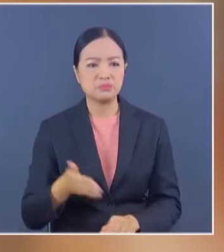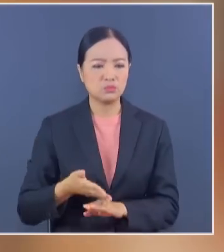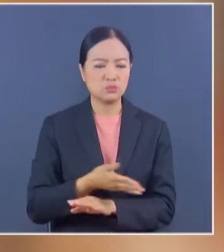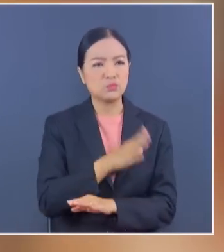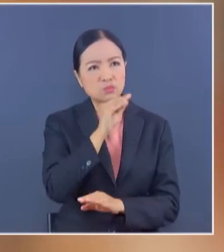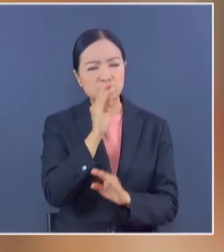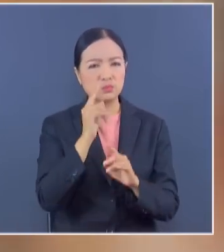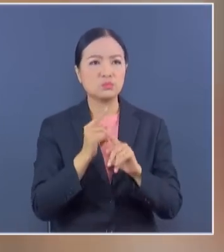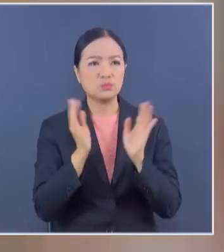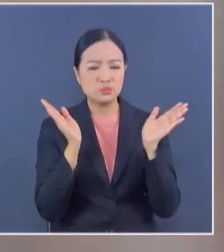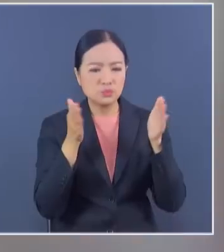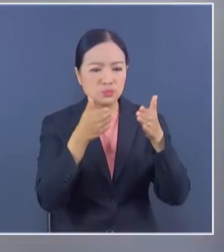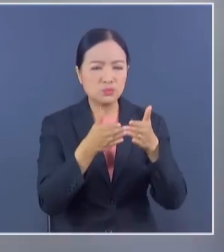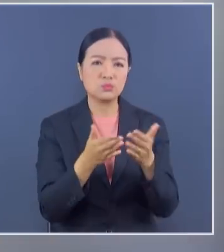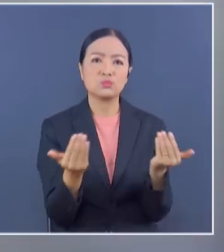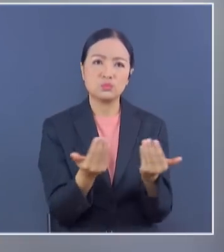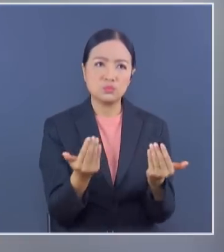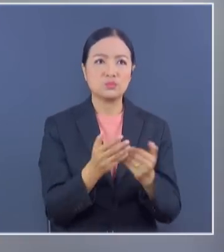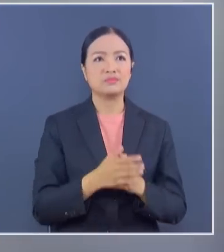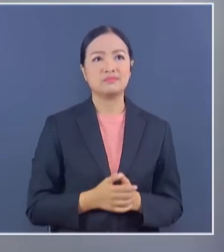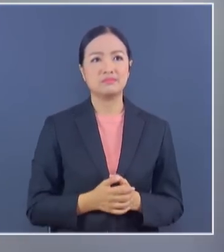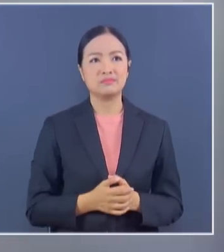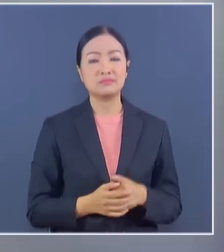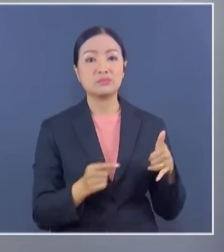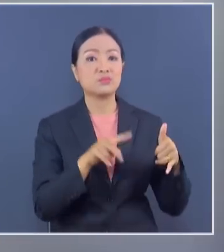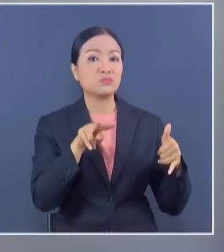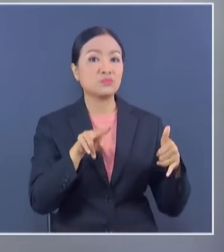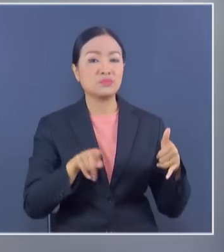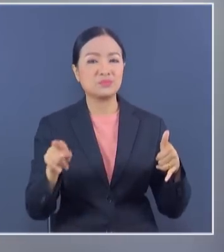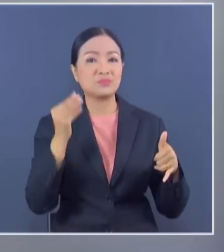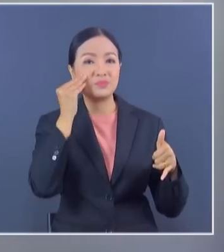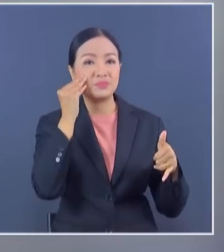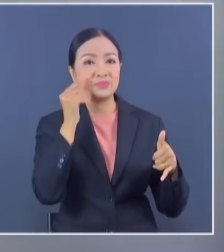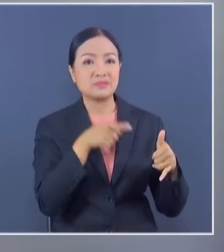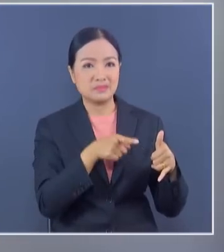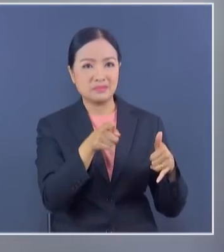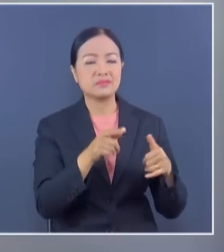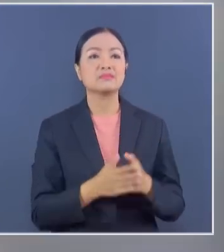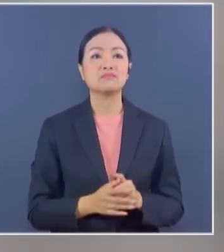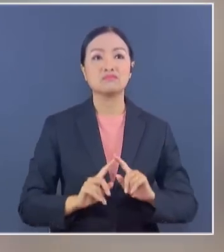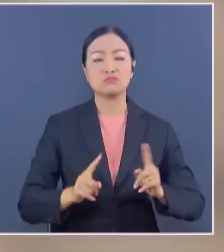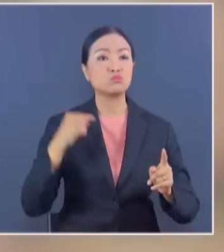ต่เรื่องโฟกัสเรื่องลูกเท่านั้นบ้างก็เชียร์นะคะว่าอยากให้กลับมารีเทิร์นรักกันอีกครั้งแต่ส่วน